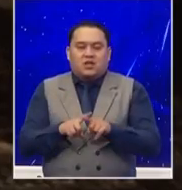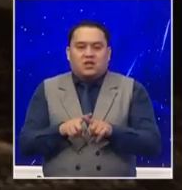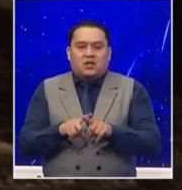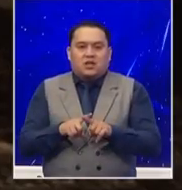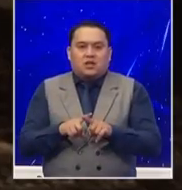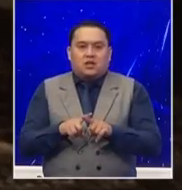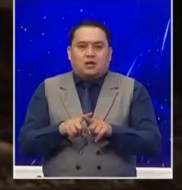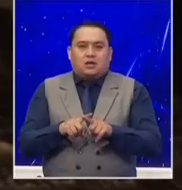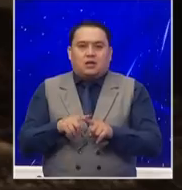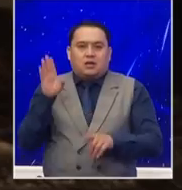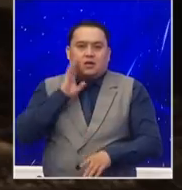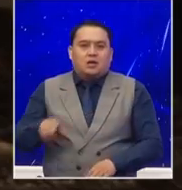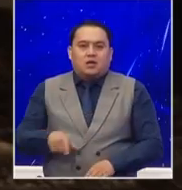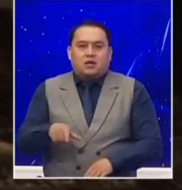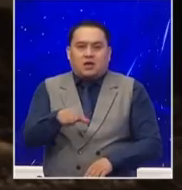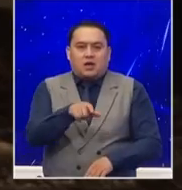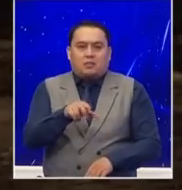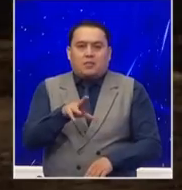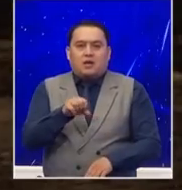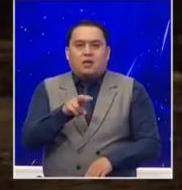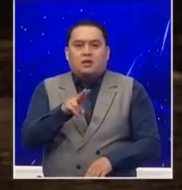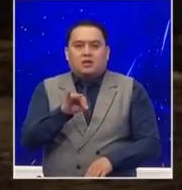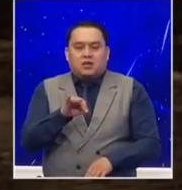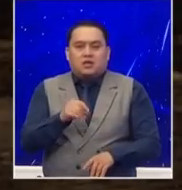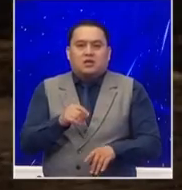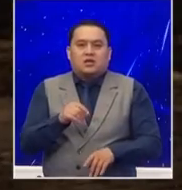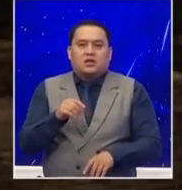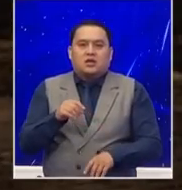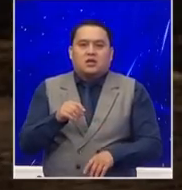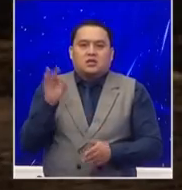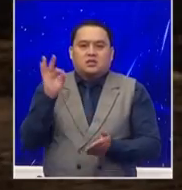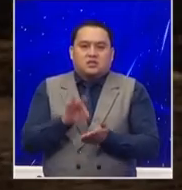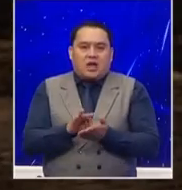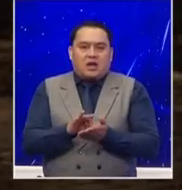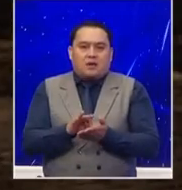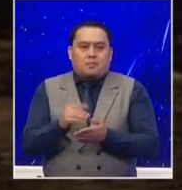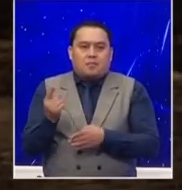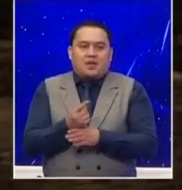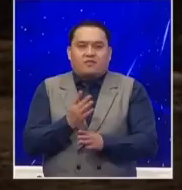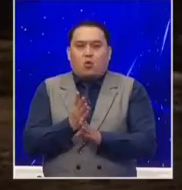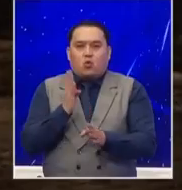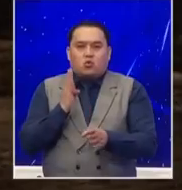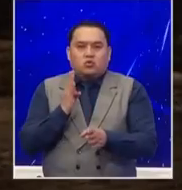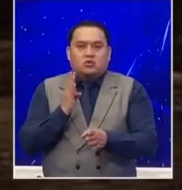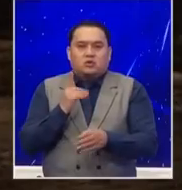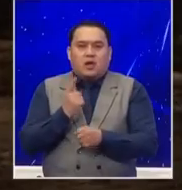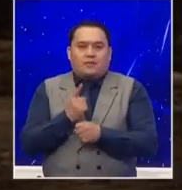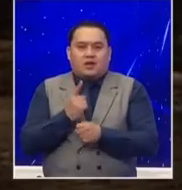Это по рекам Харатал, Балыхты. Целью данных мероприятий в первую очередь является